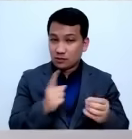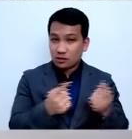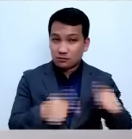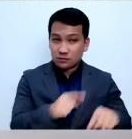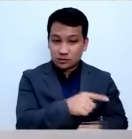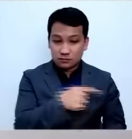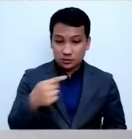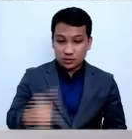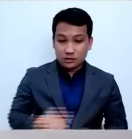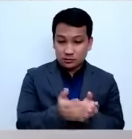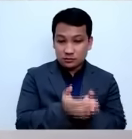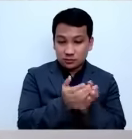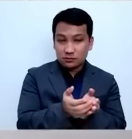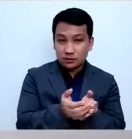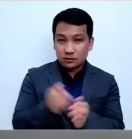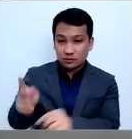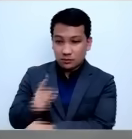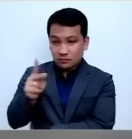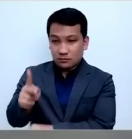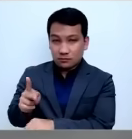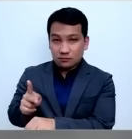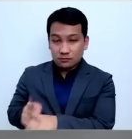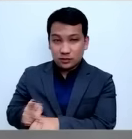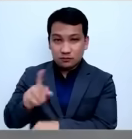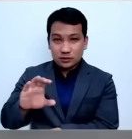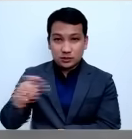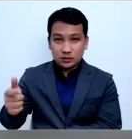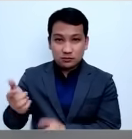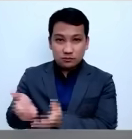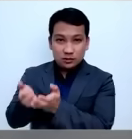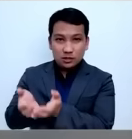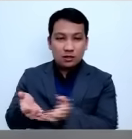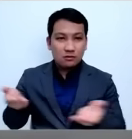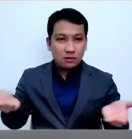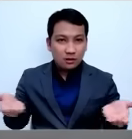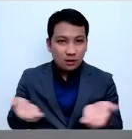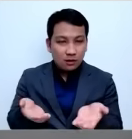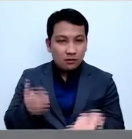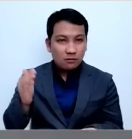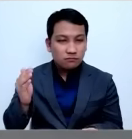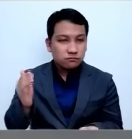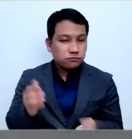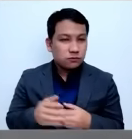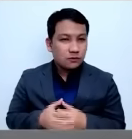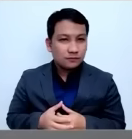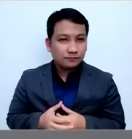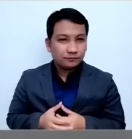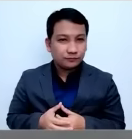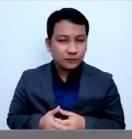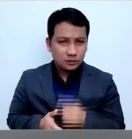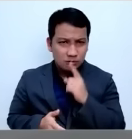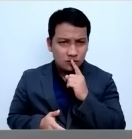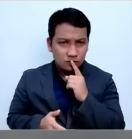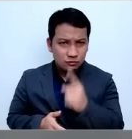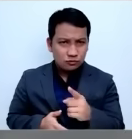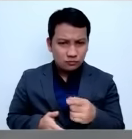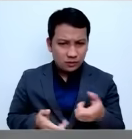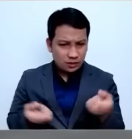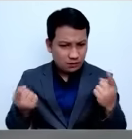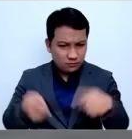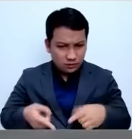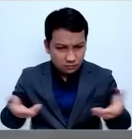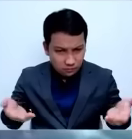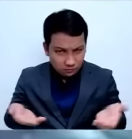Chinese vessels and Philippine vessels, culminating in an actual collision, as we have